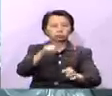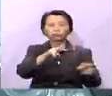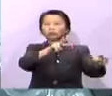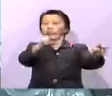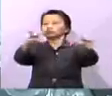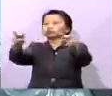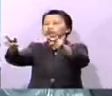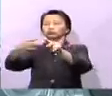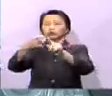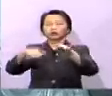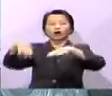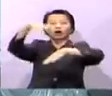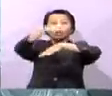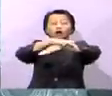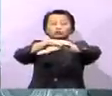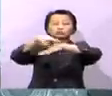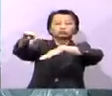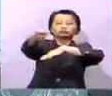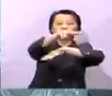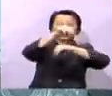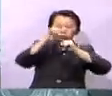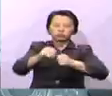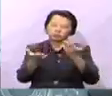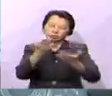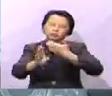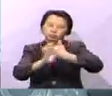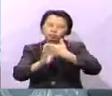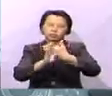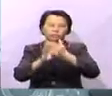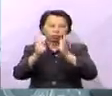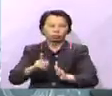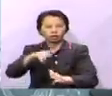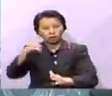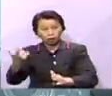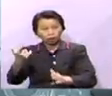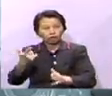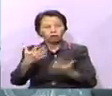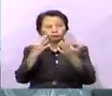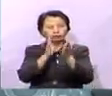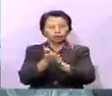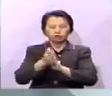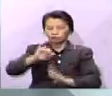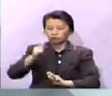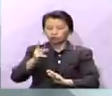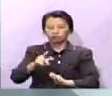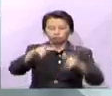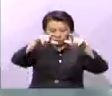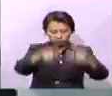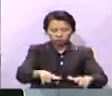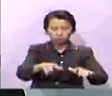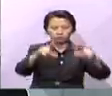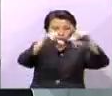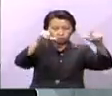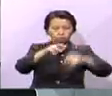melihat panorama dari atas jambatan berkenaan, ia boleh membahayakan pengguna yang lain. Justeru Jabatan Kerja Raya perlu meletakkan papan